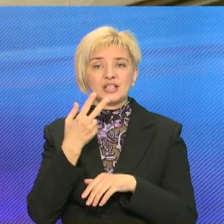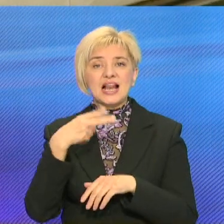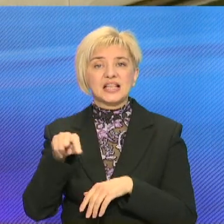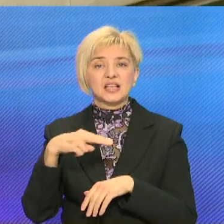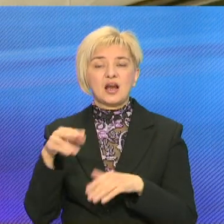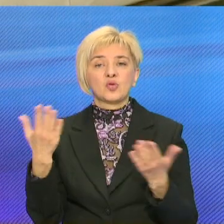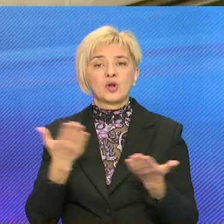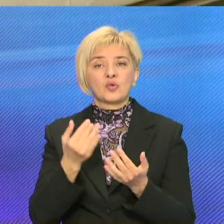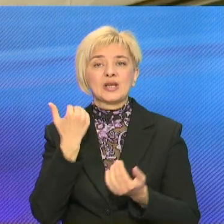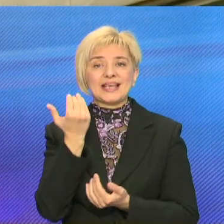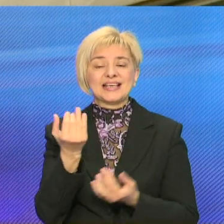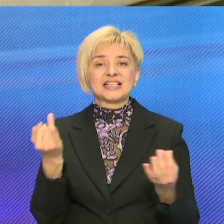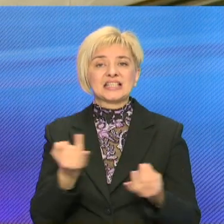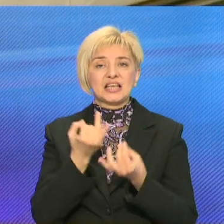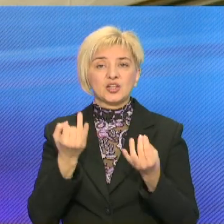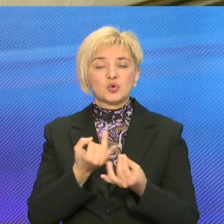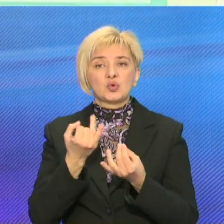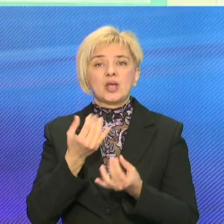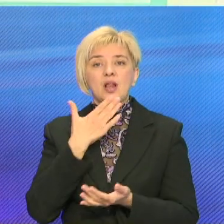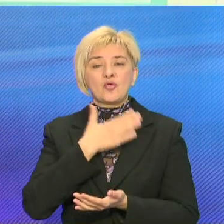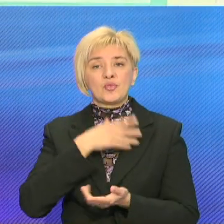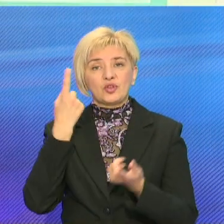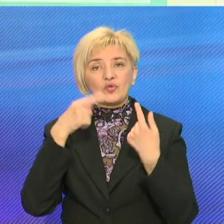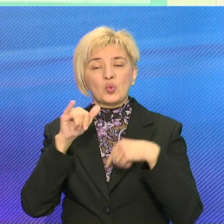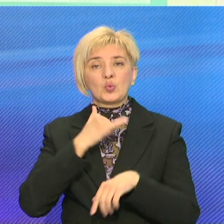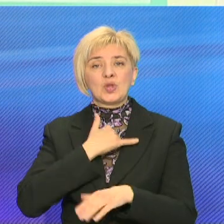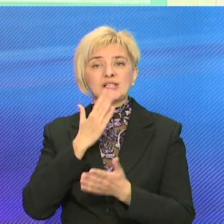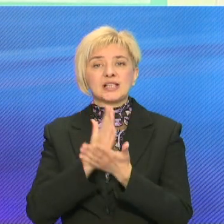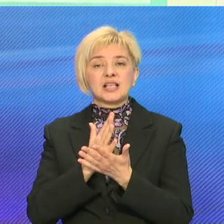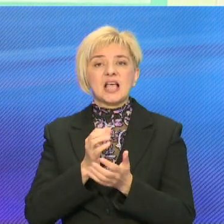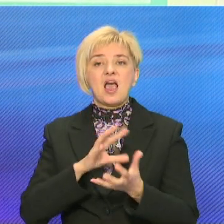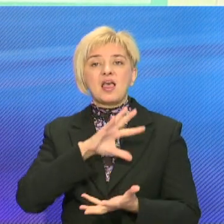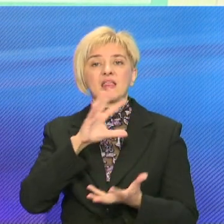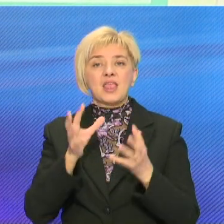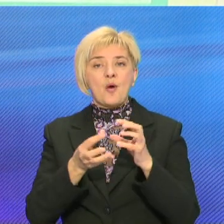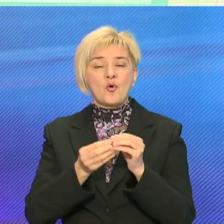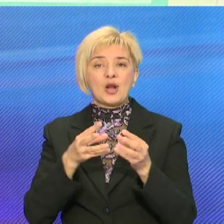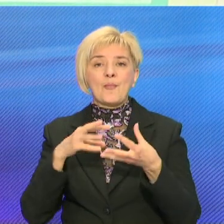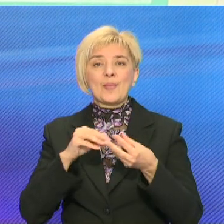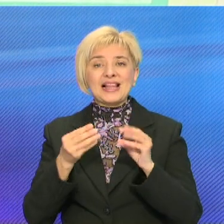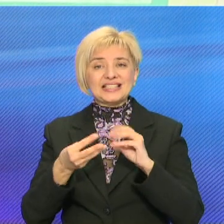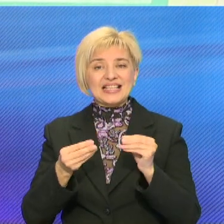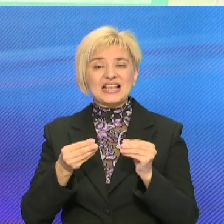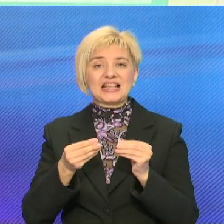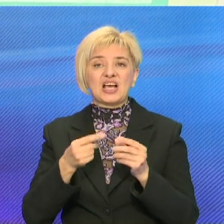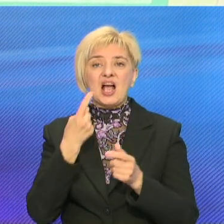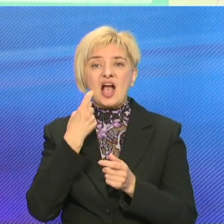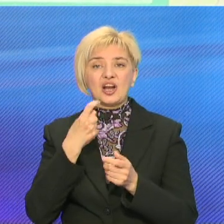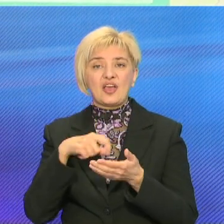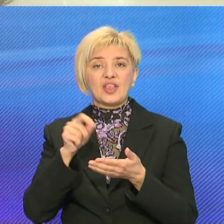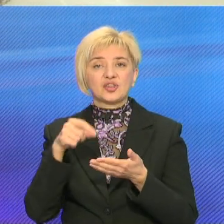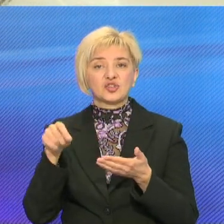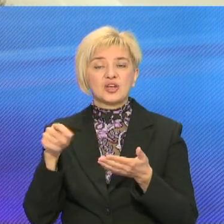их интересует. Для любителей творчества у нас есть наборы, есть пластилин, карандаши,